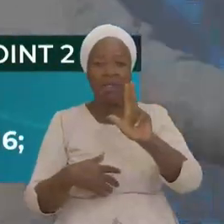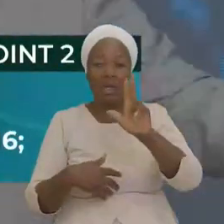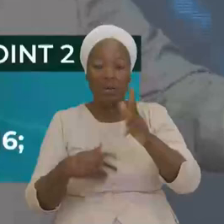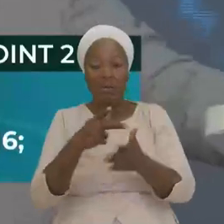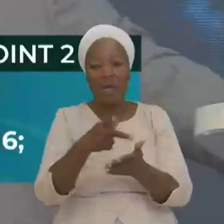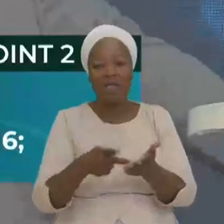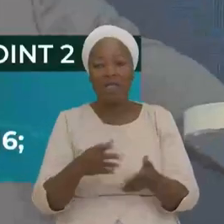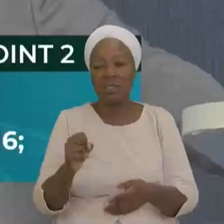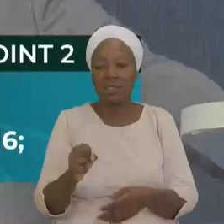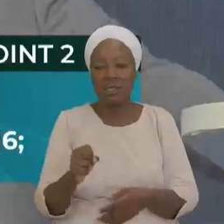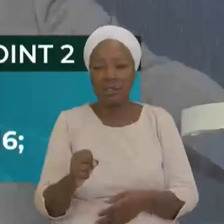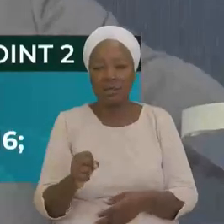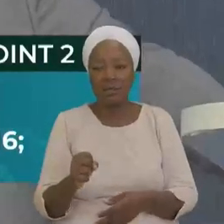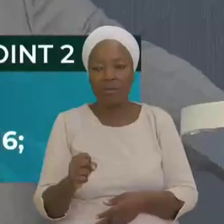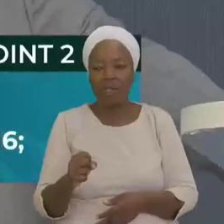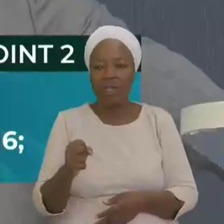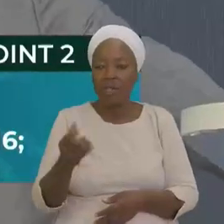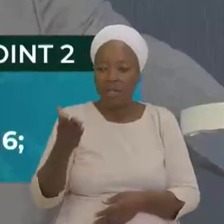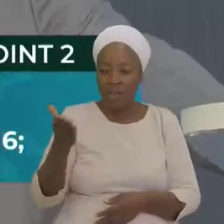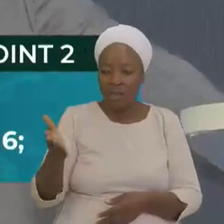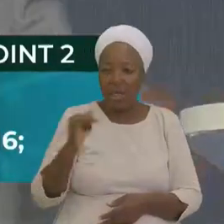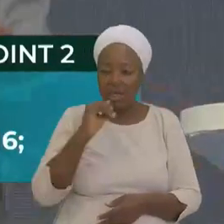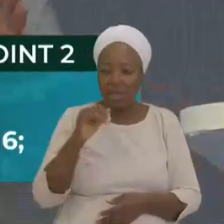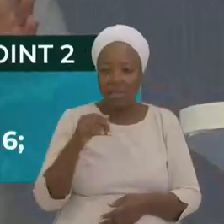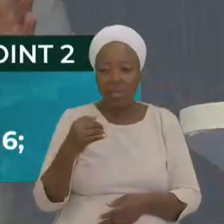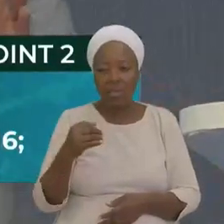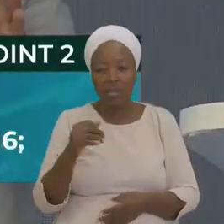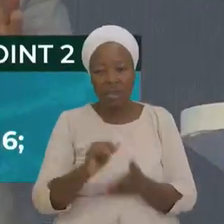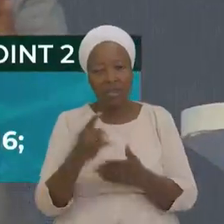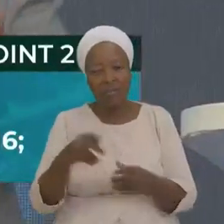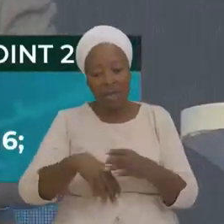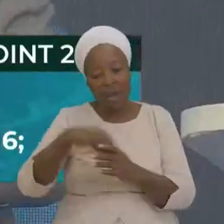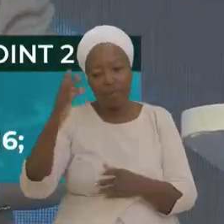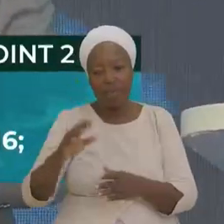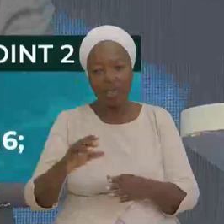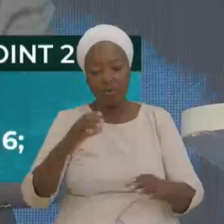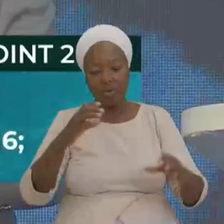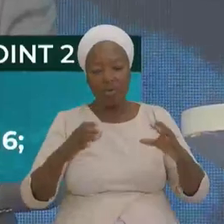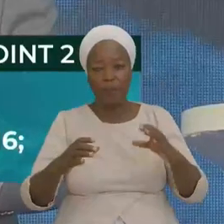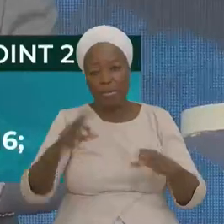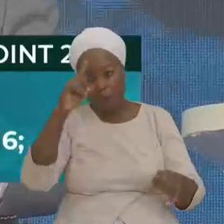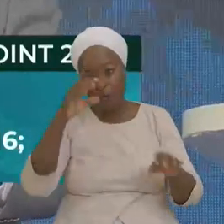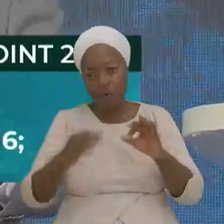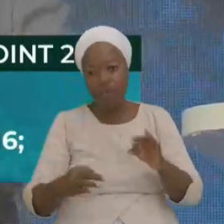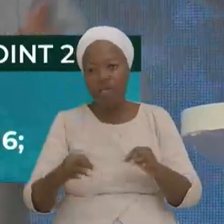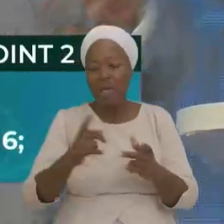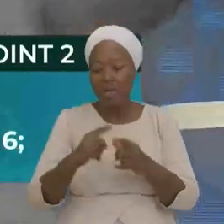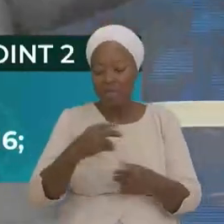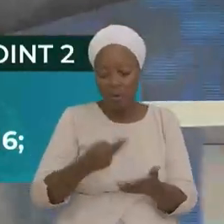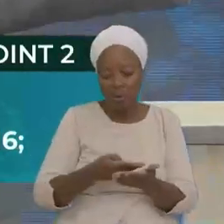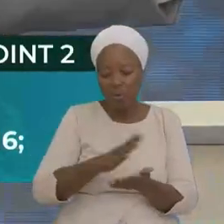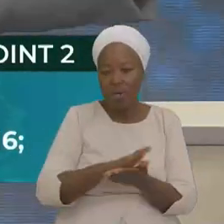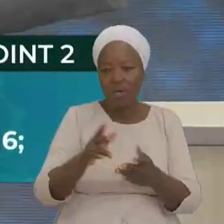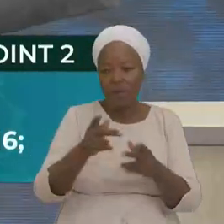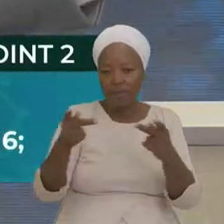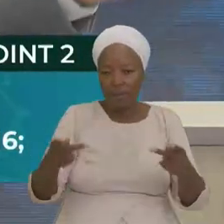Le temple d'Israël avait trois parties. Il y a la cour extérieure, il y a